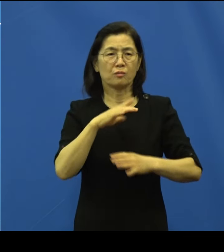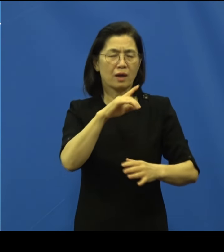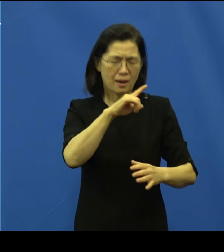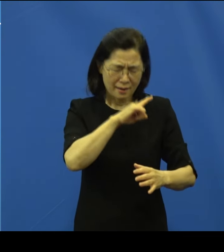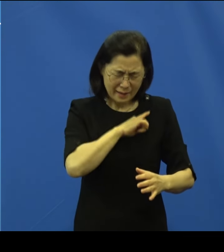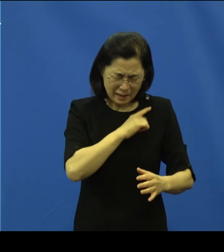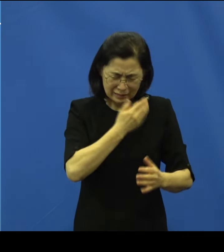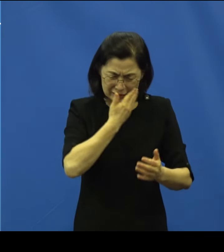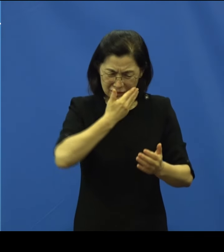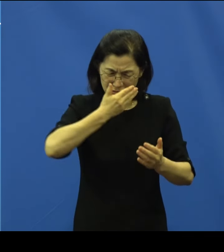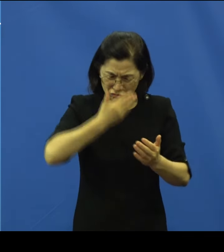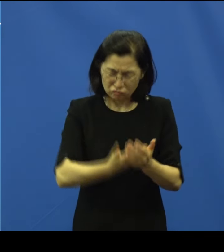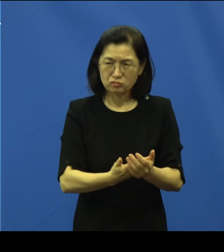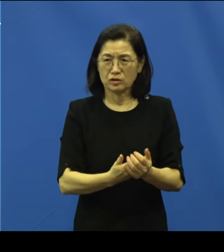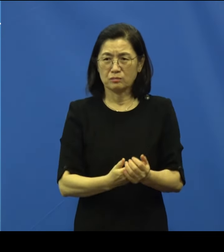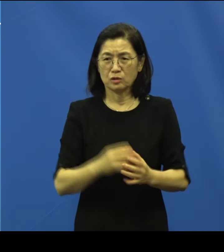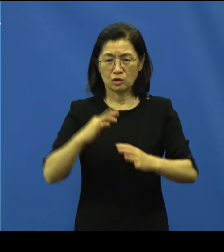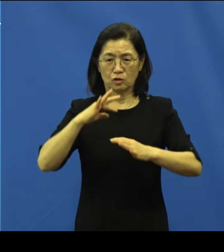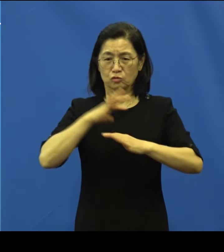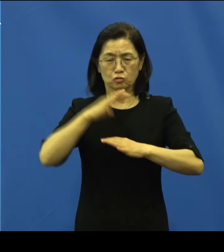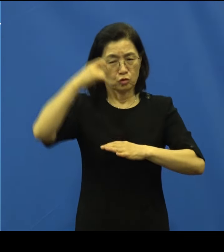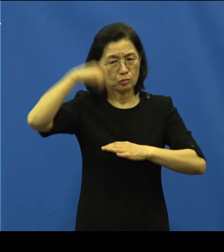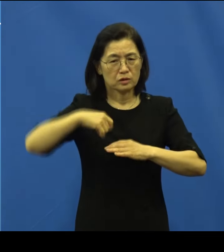찾아오면요, 아무것도 할 수 없어요.